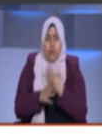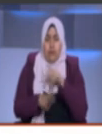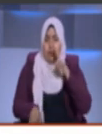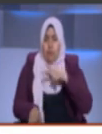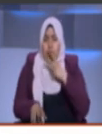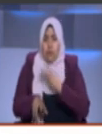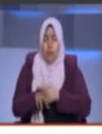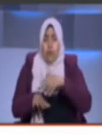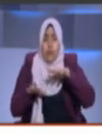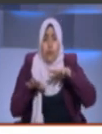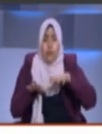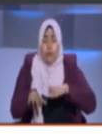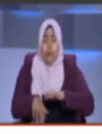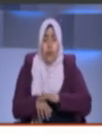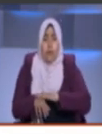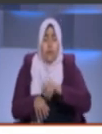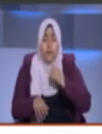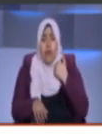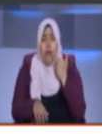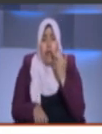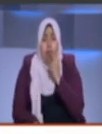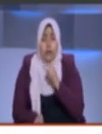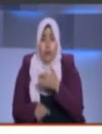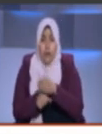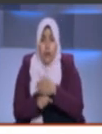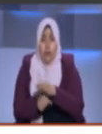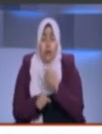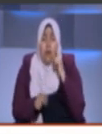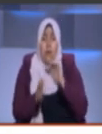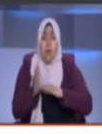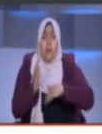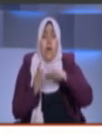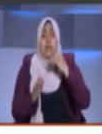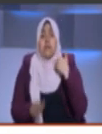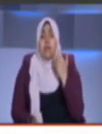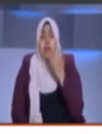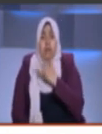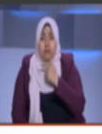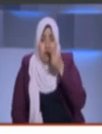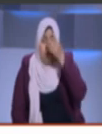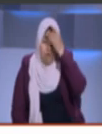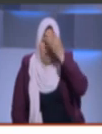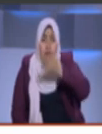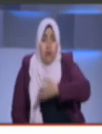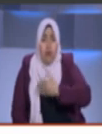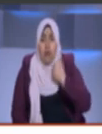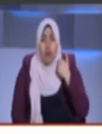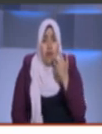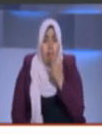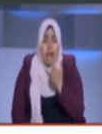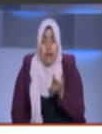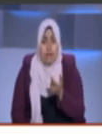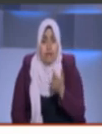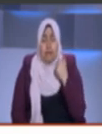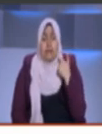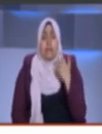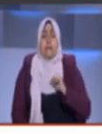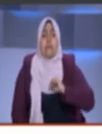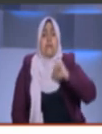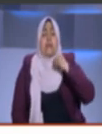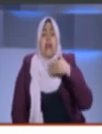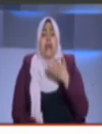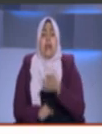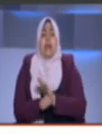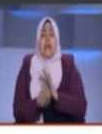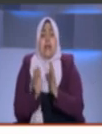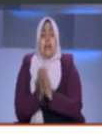ملموسا في عدد الوفيات، ولكن واصل الارتفاع اليوم ليصل اجمالي الوفيات في